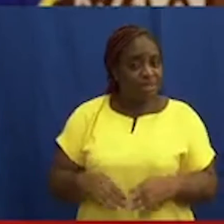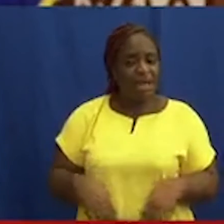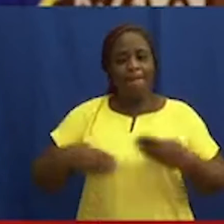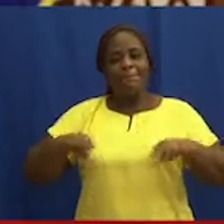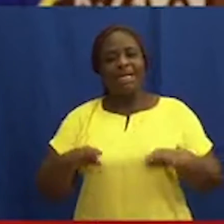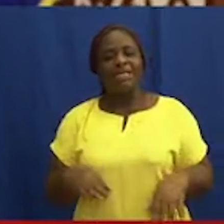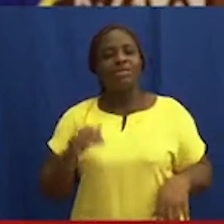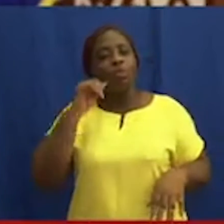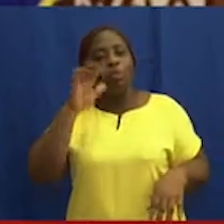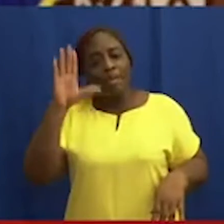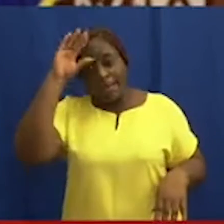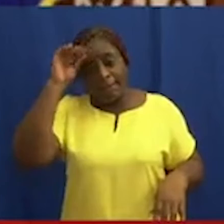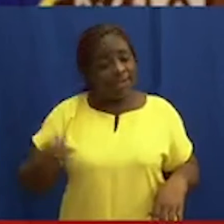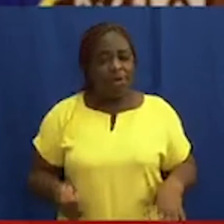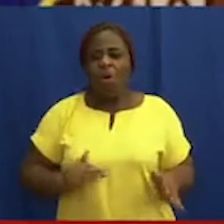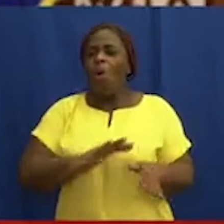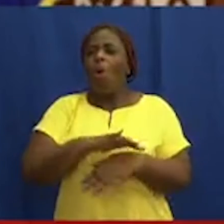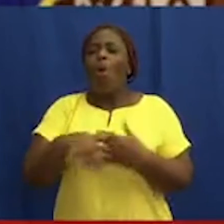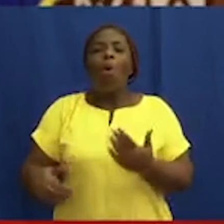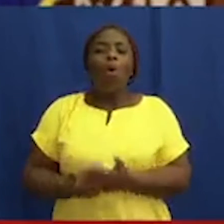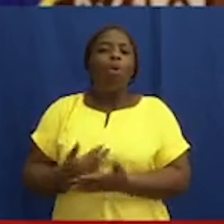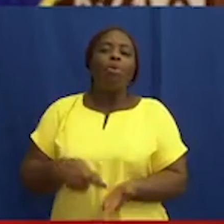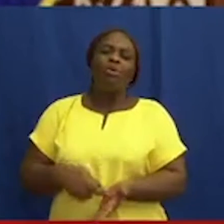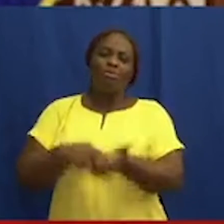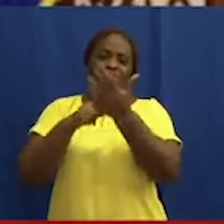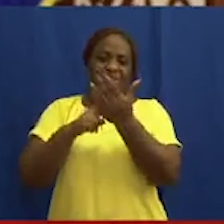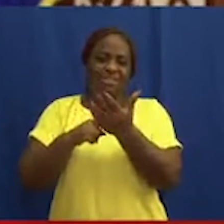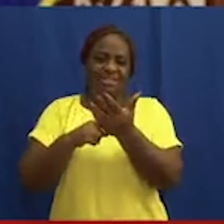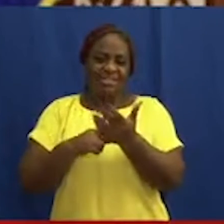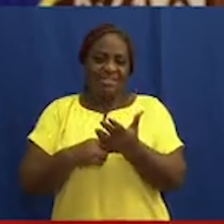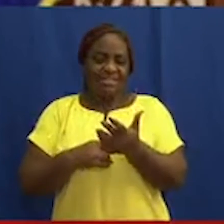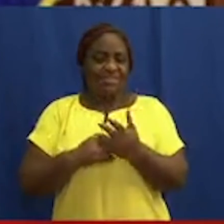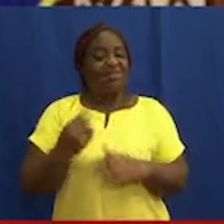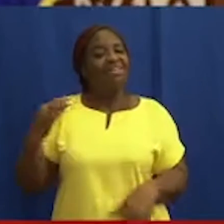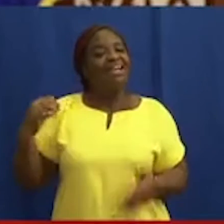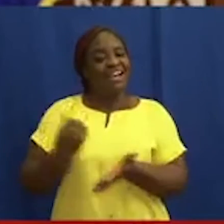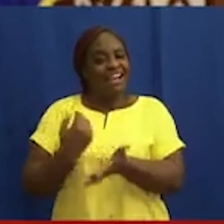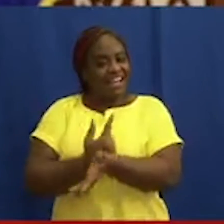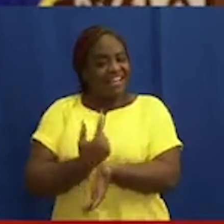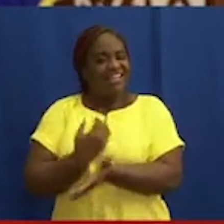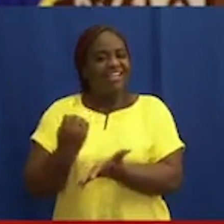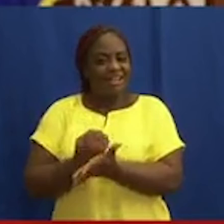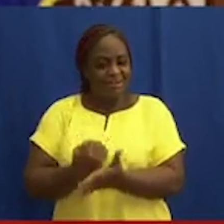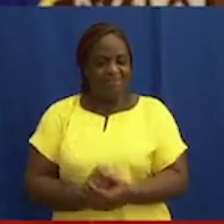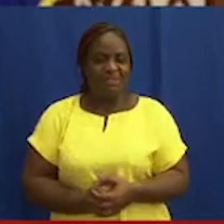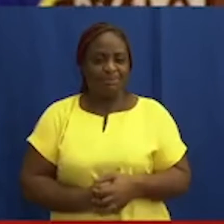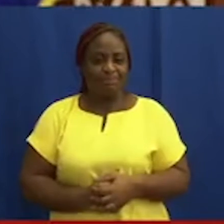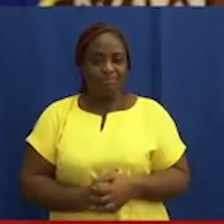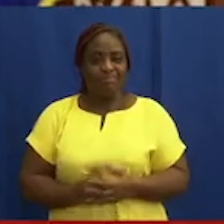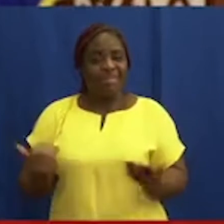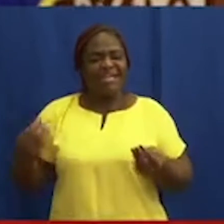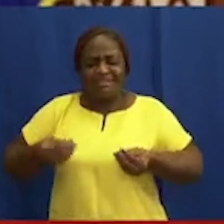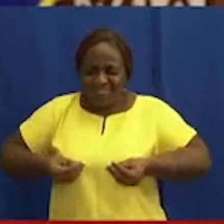Ghana baki daya da cewa babu wani mutum daya ko kuma wata cibiya ko kuma wani mai